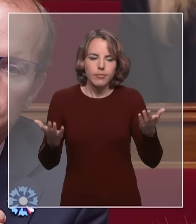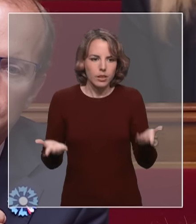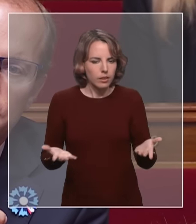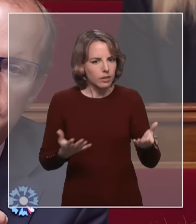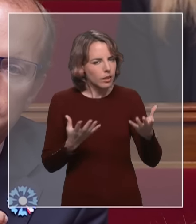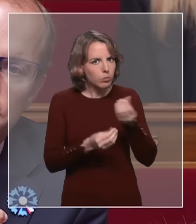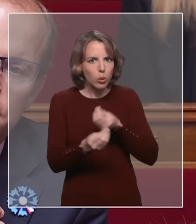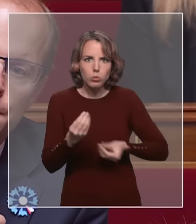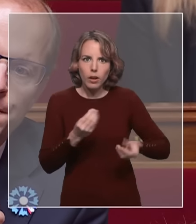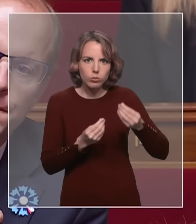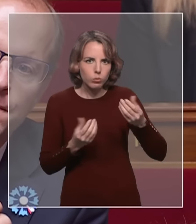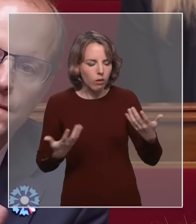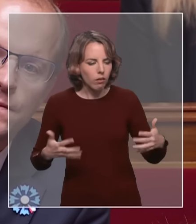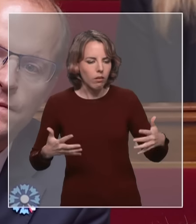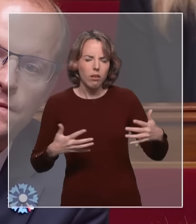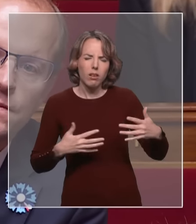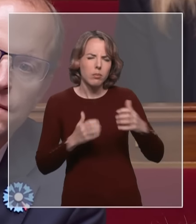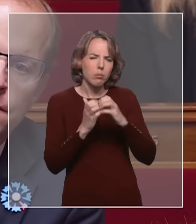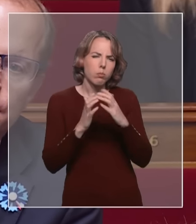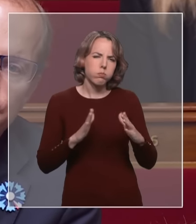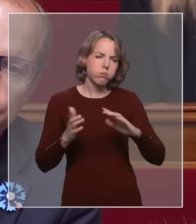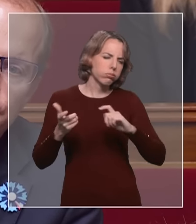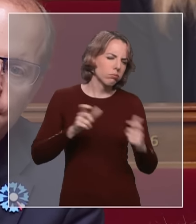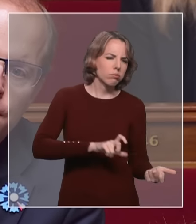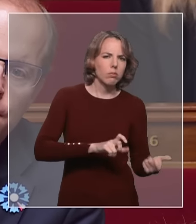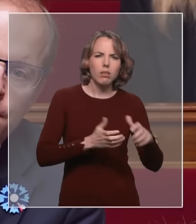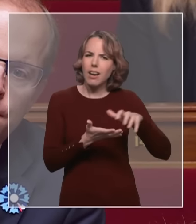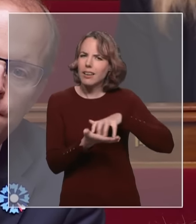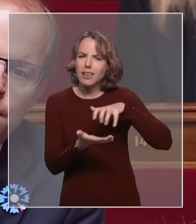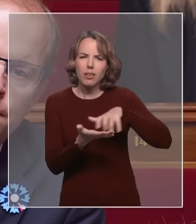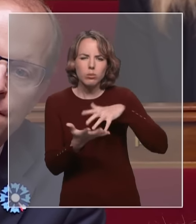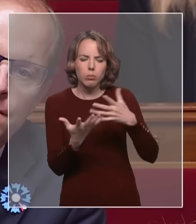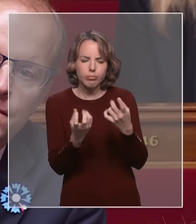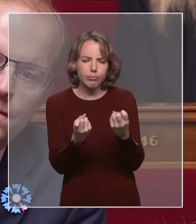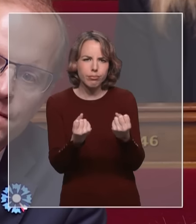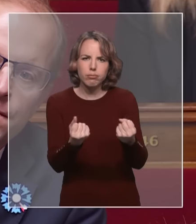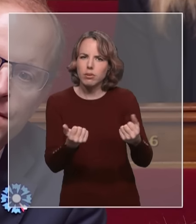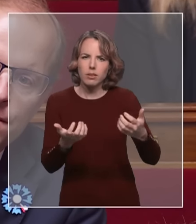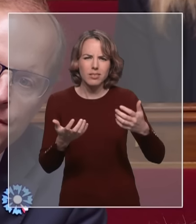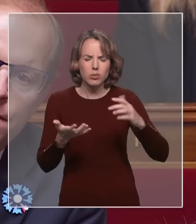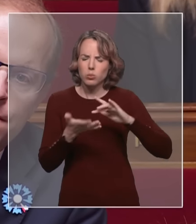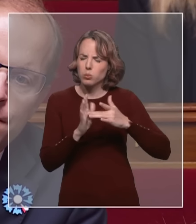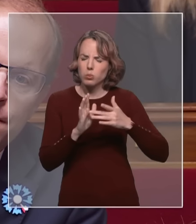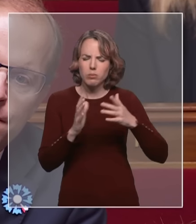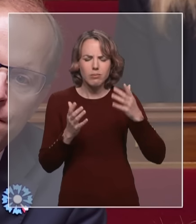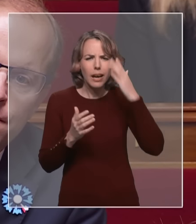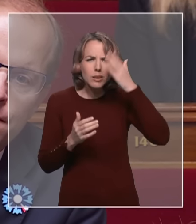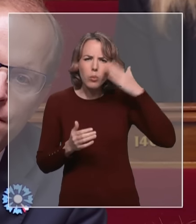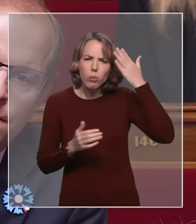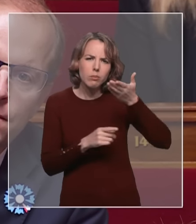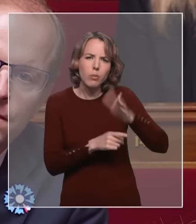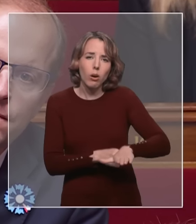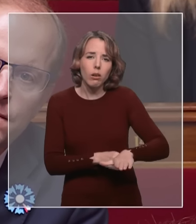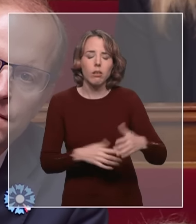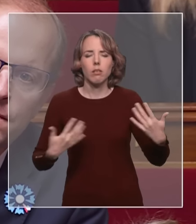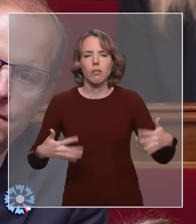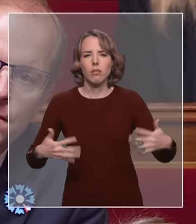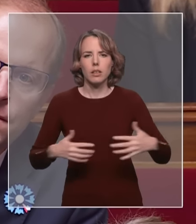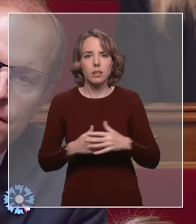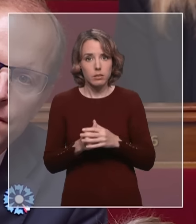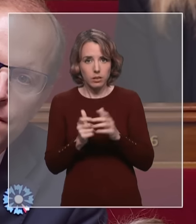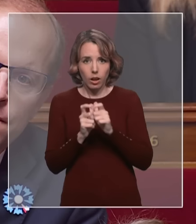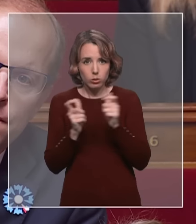leur habitation détruite, des exploitations agricoles aux récoltes ruinées quand elles n'ont pas tout perdu, y compris leur bétail, des entreprises qui ont vu